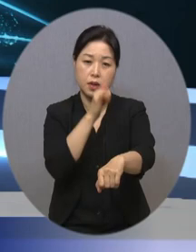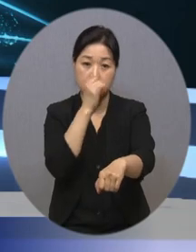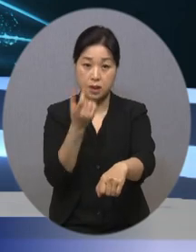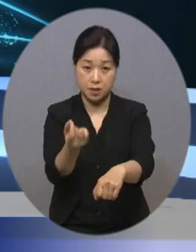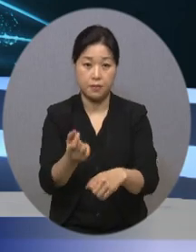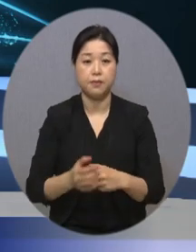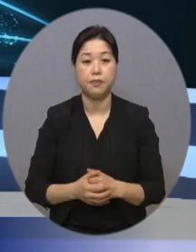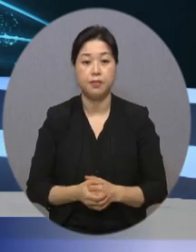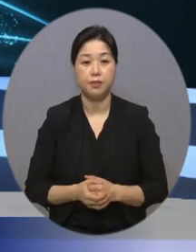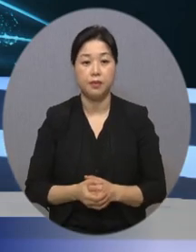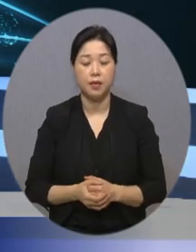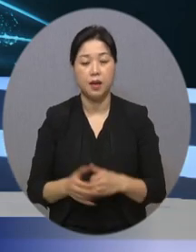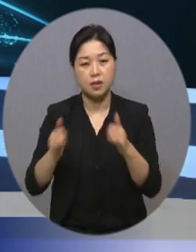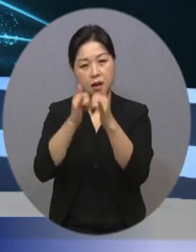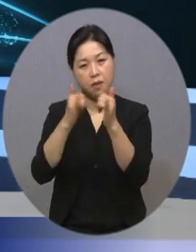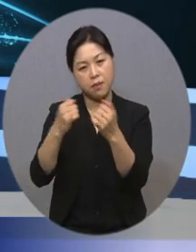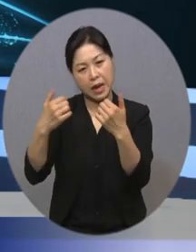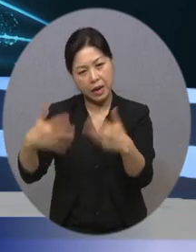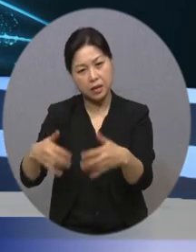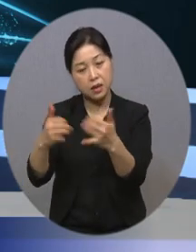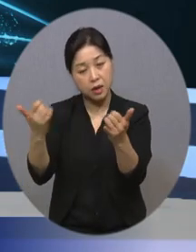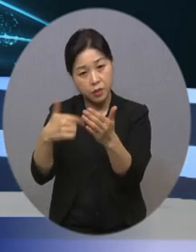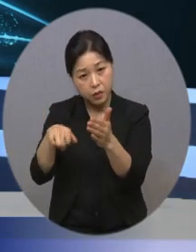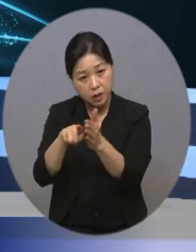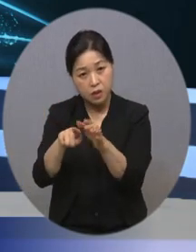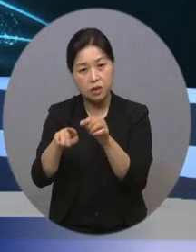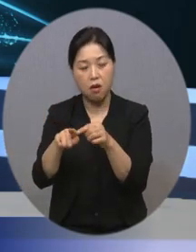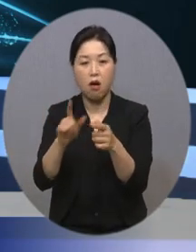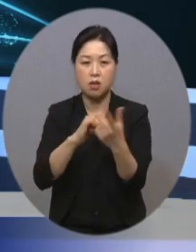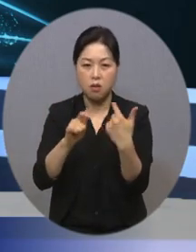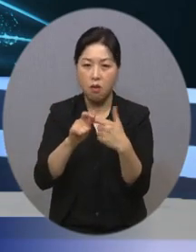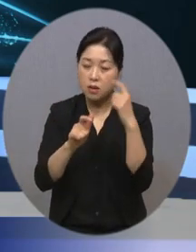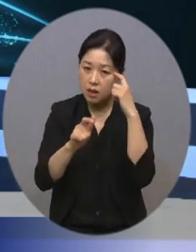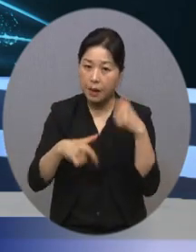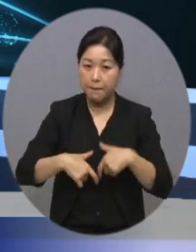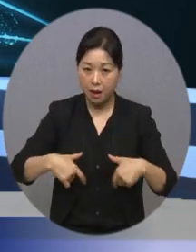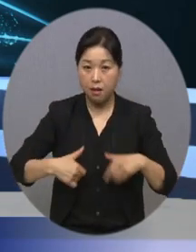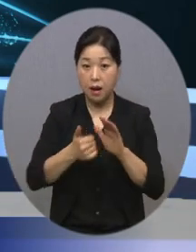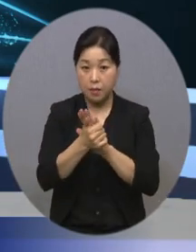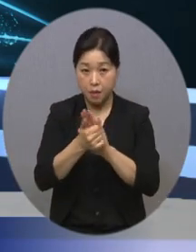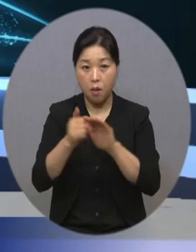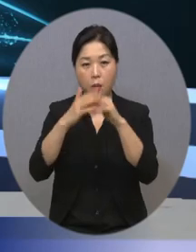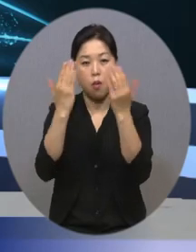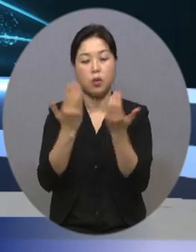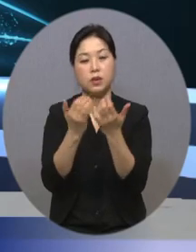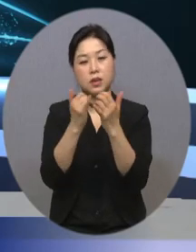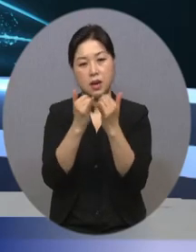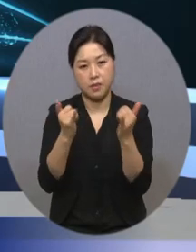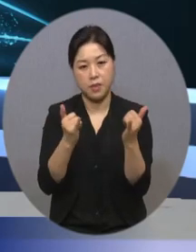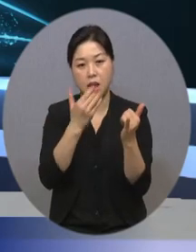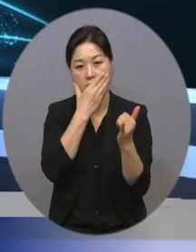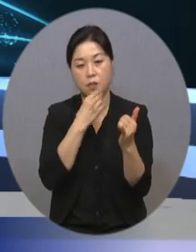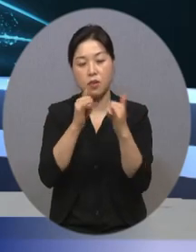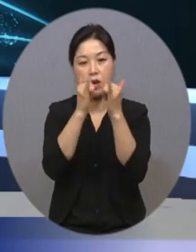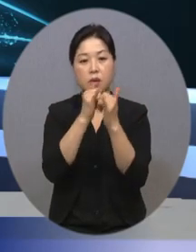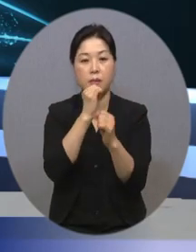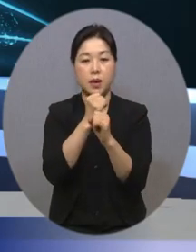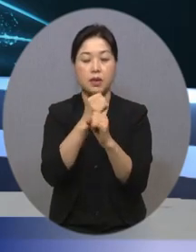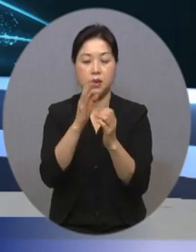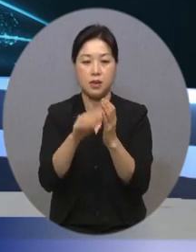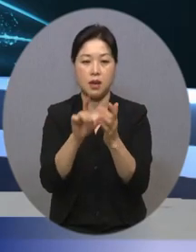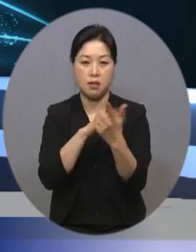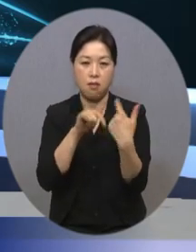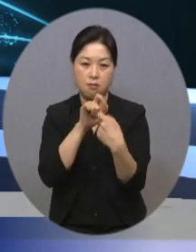없습니다. 사회적 약자를 위해 조금 더 생각하고 배려한다면 모두가 행복한 사회를 만들어가는데 한 발